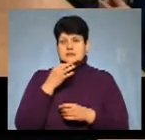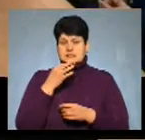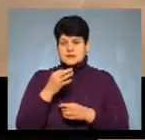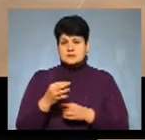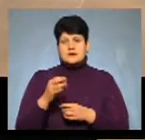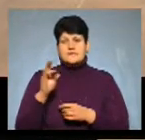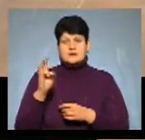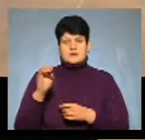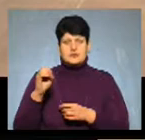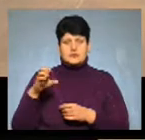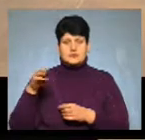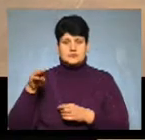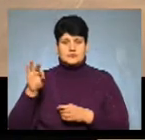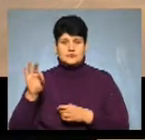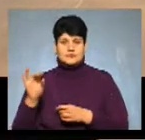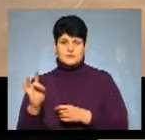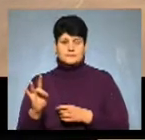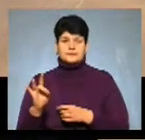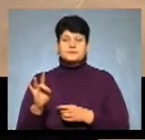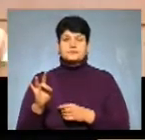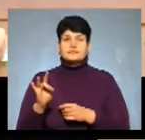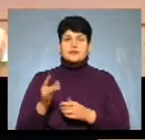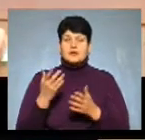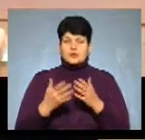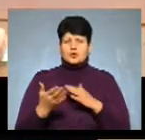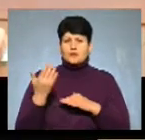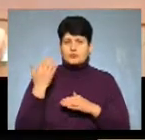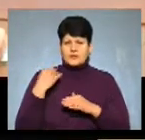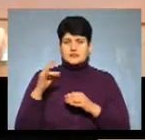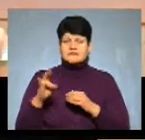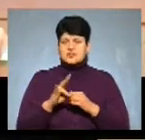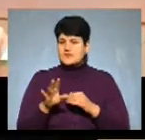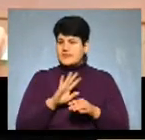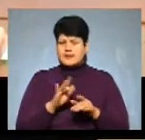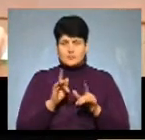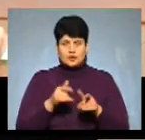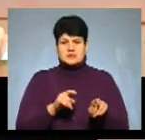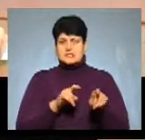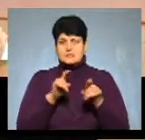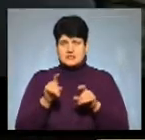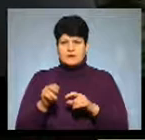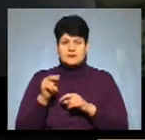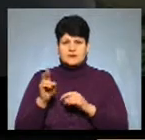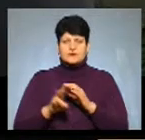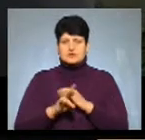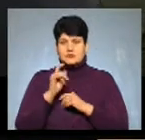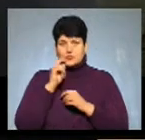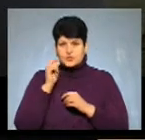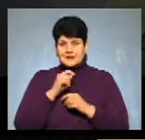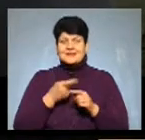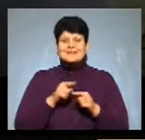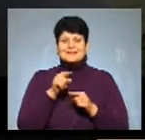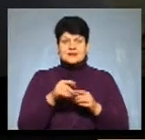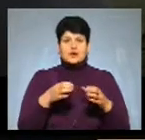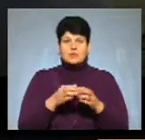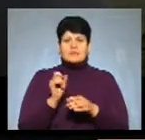архієпископ Тернопільський і Кременецький Православної церкви України Нестор, якщо попередній настоятель храму не погодиться перейти до Православної церкви України,